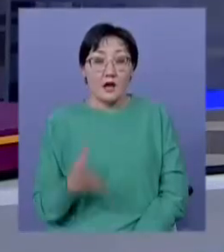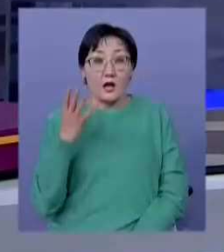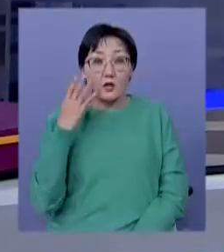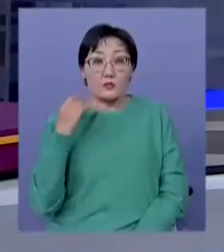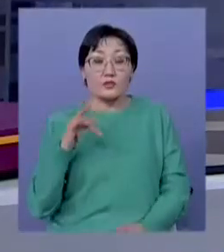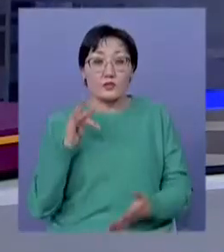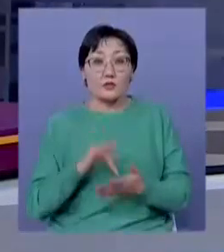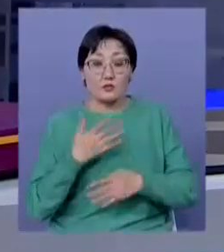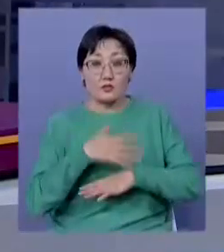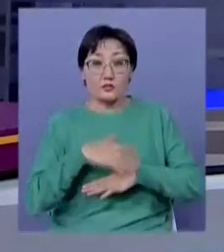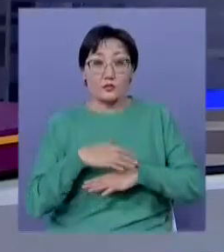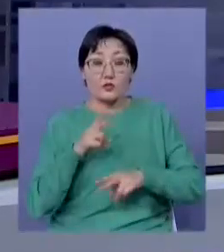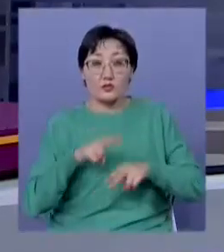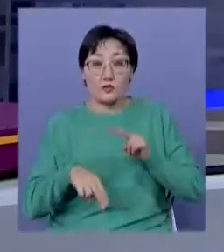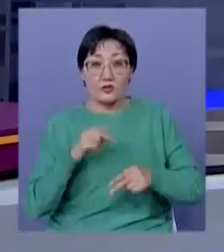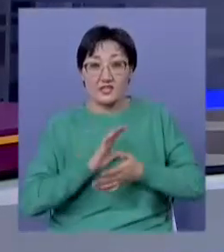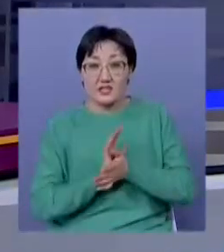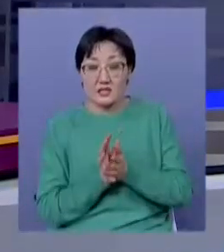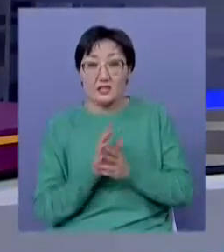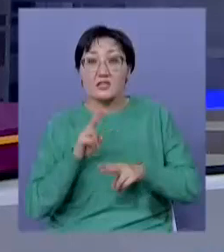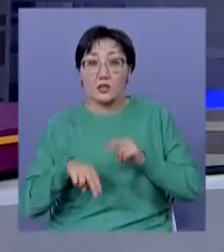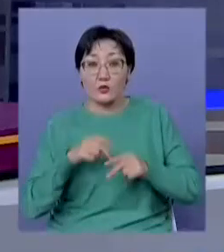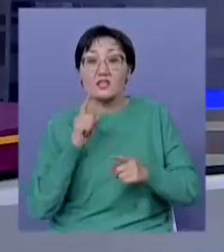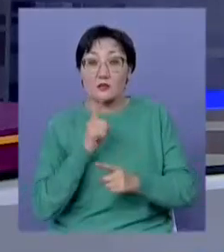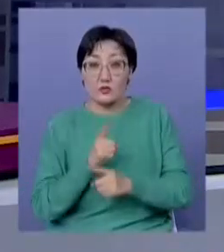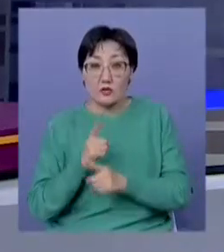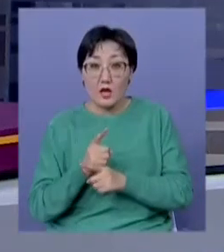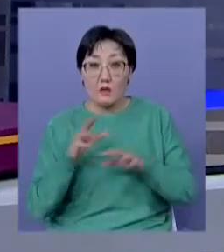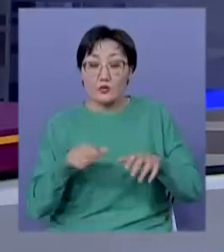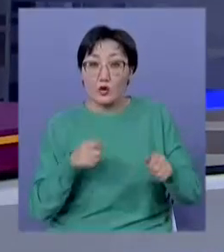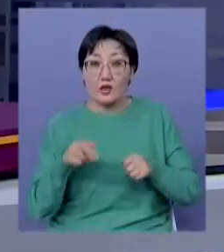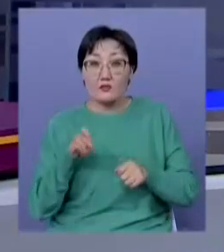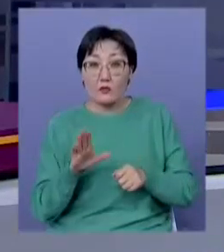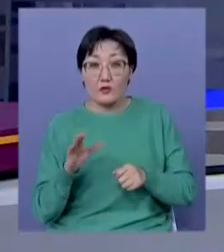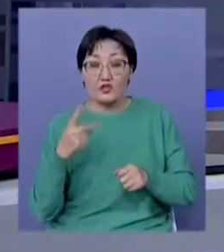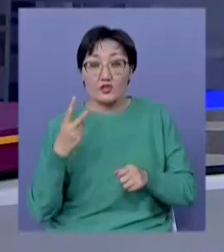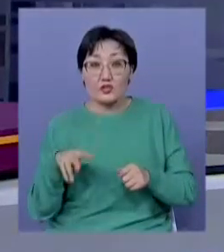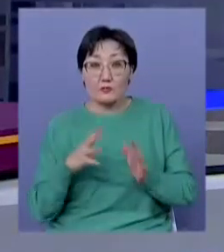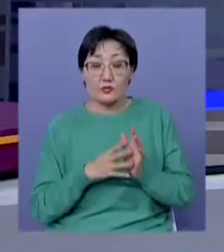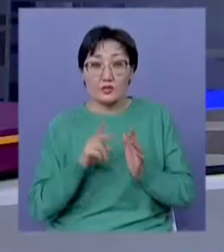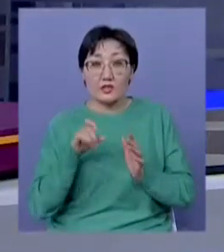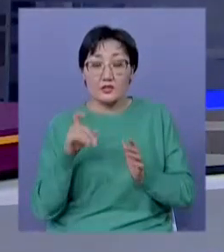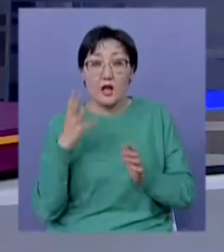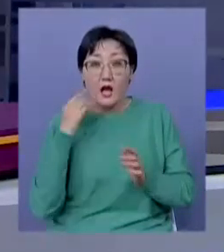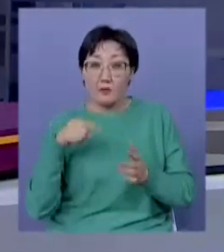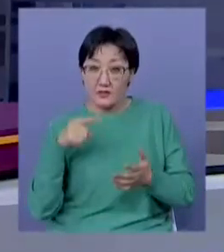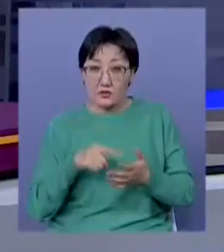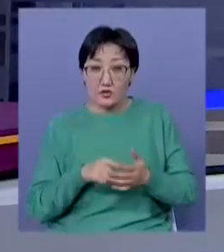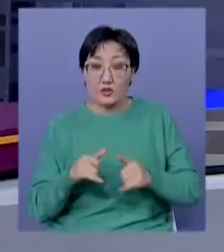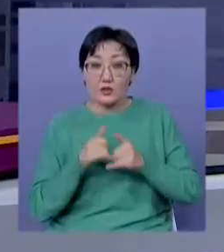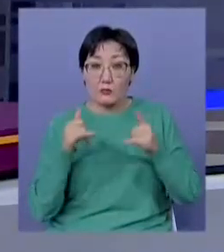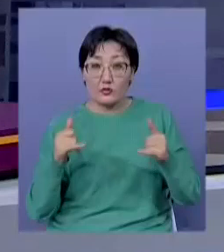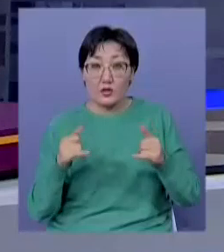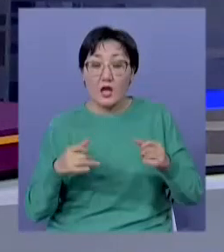Алматының орталық көшелерінде құрылысты тығыз салуға тыйым салынсын. Президент Қасым-Жомарт Тоқаев 29 қазанда Алматы қаласының дамуы